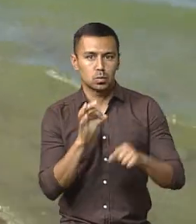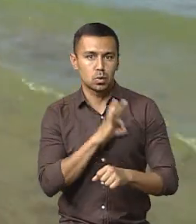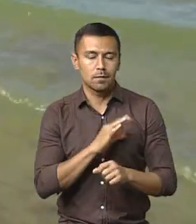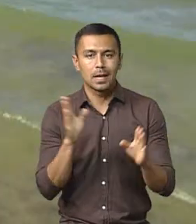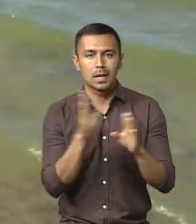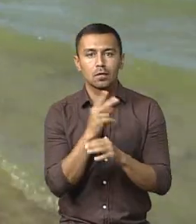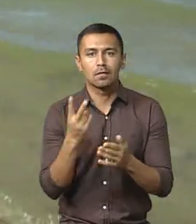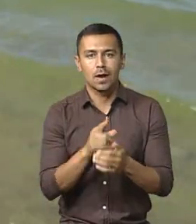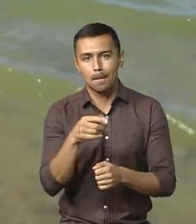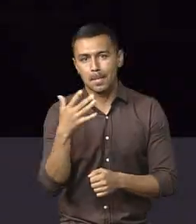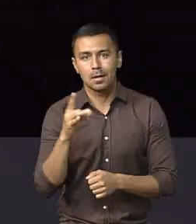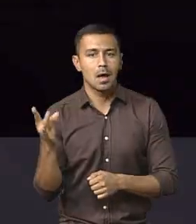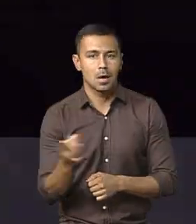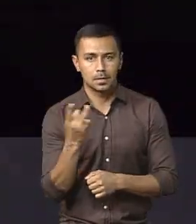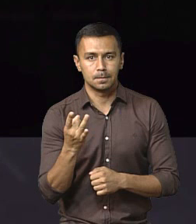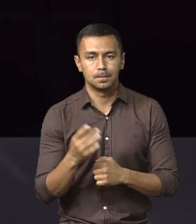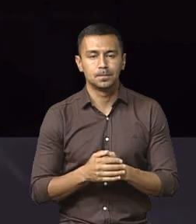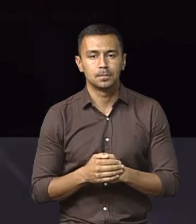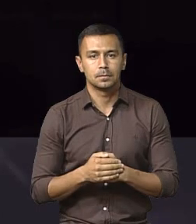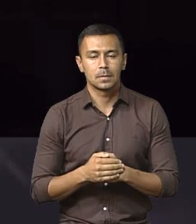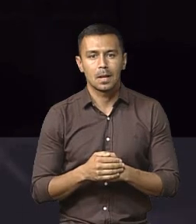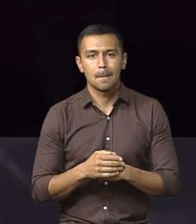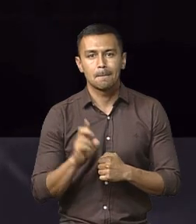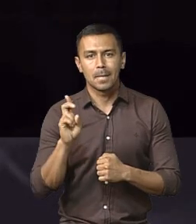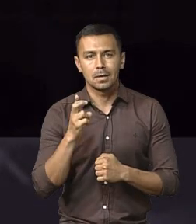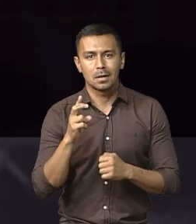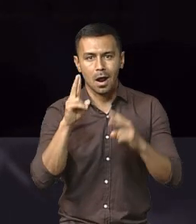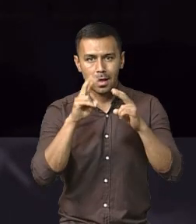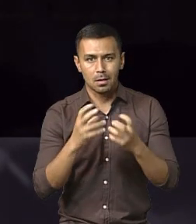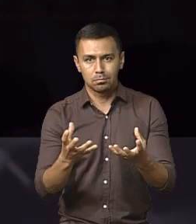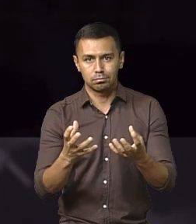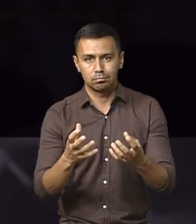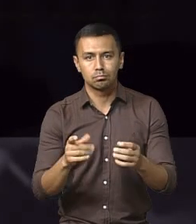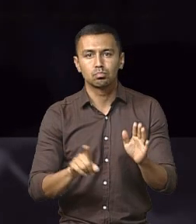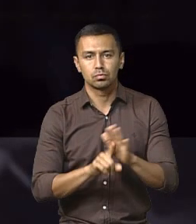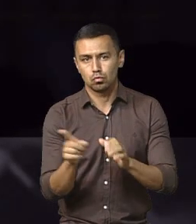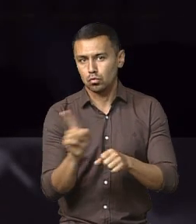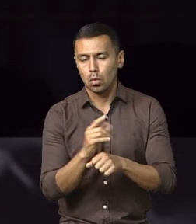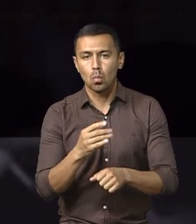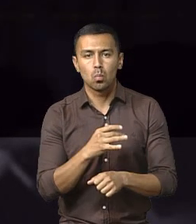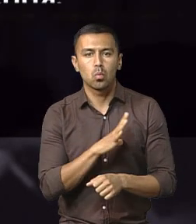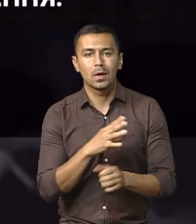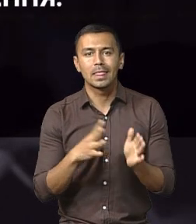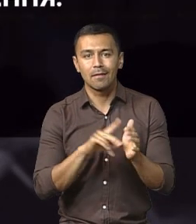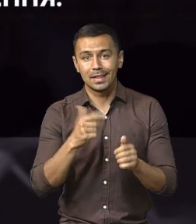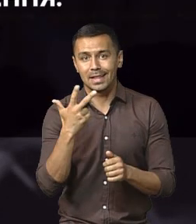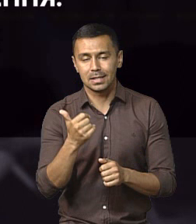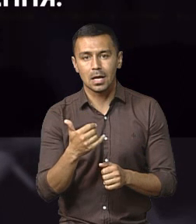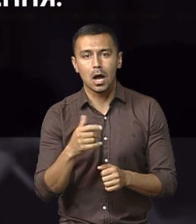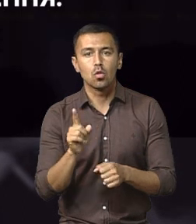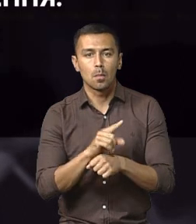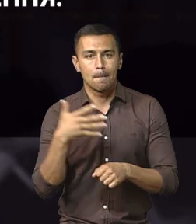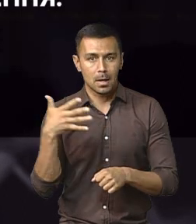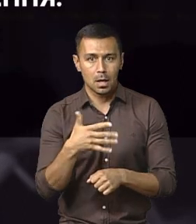кисню у 2,5 рази. Бактеріологічний аналіз прийшли до норм. У нас було 9300, норма 5000, зараз у